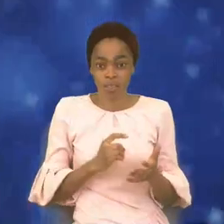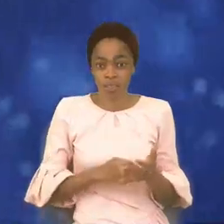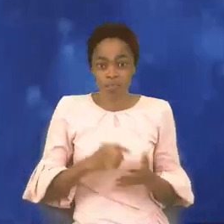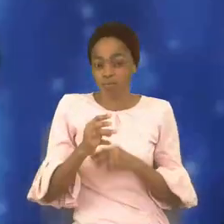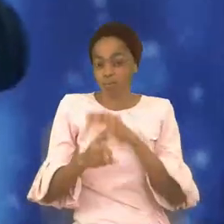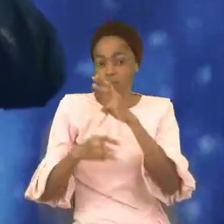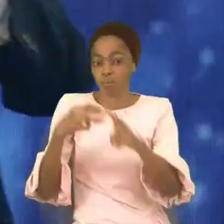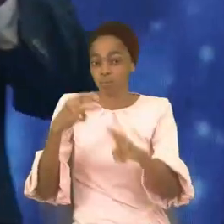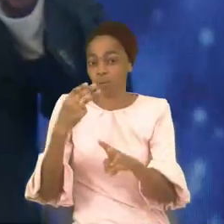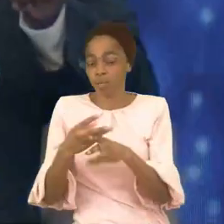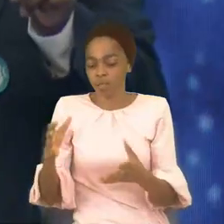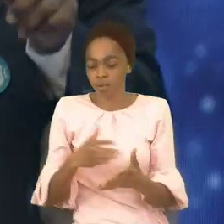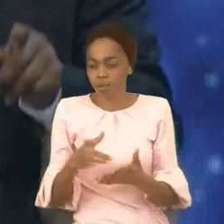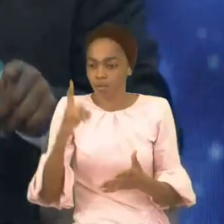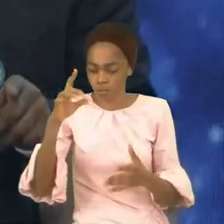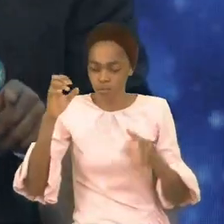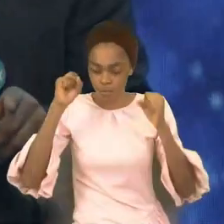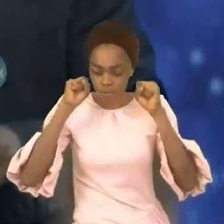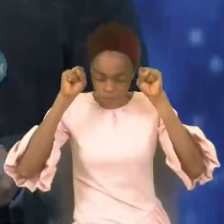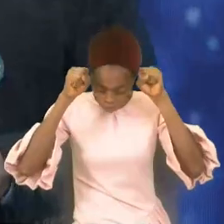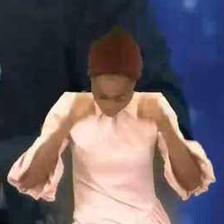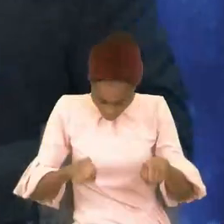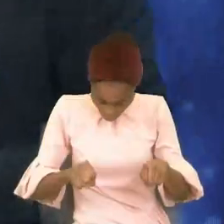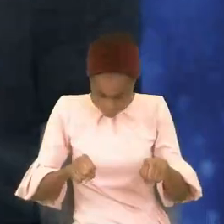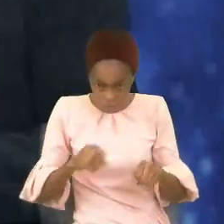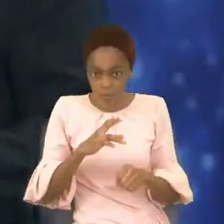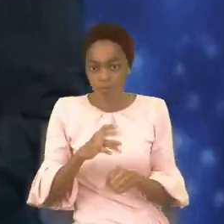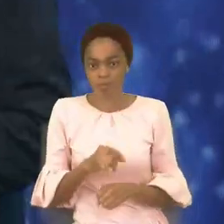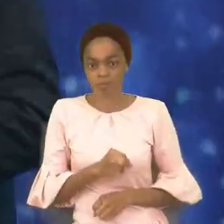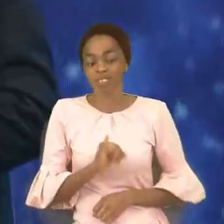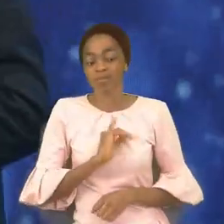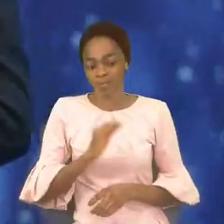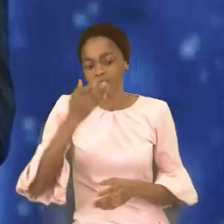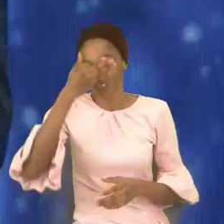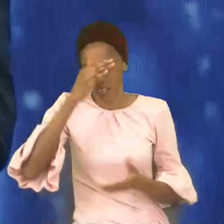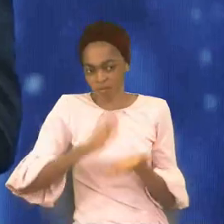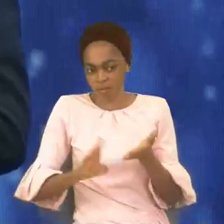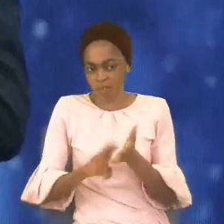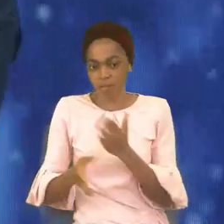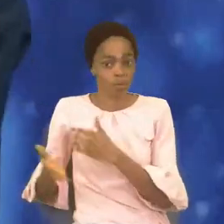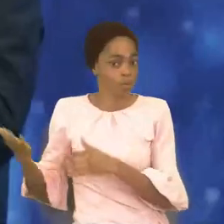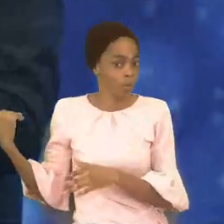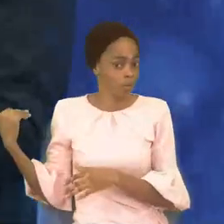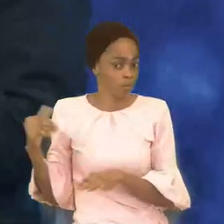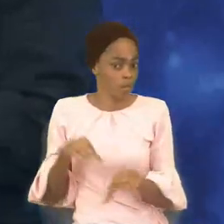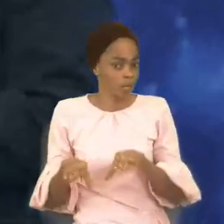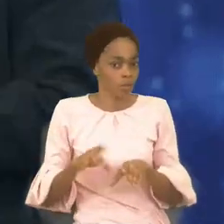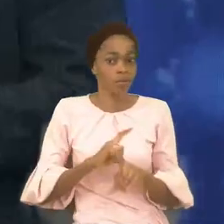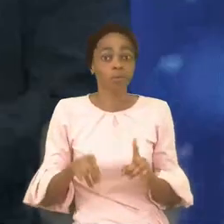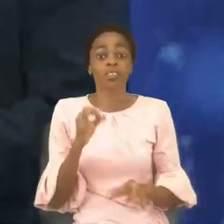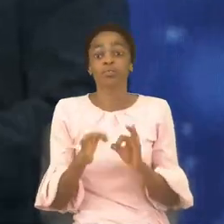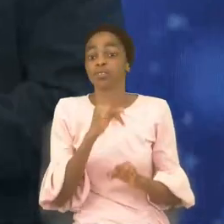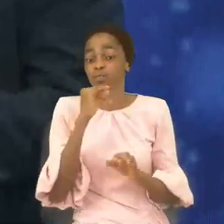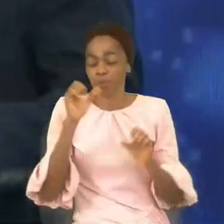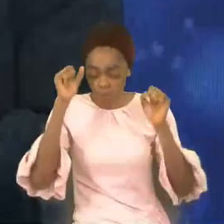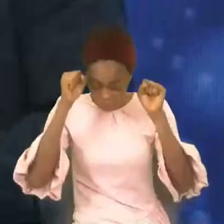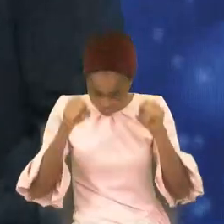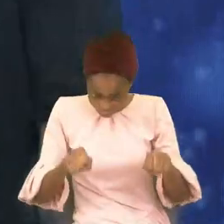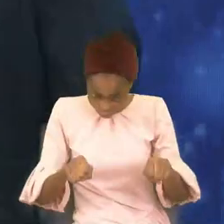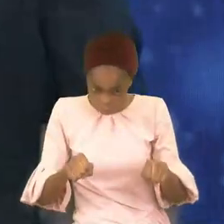de la musique mondiale, tu dois fléchir. D'accord. On va pas dans le passé, mais sinon, alors